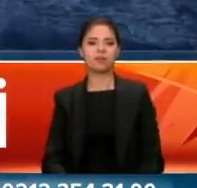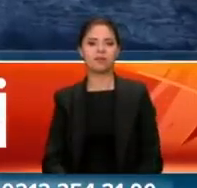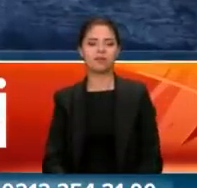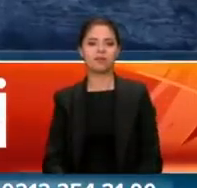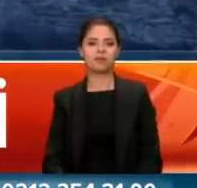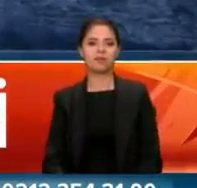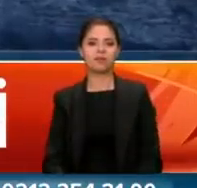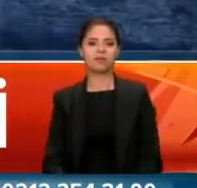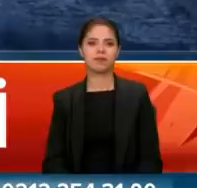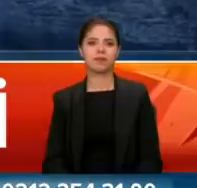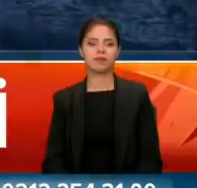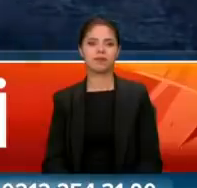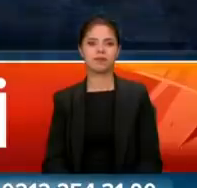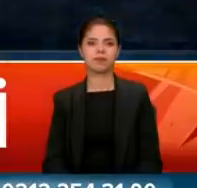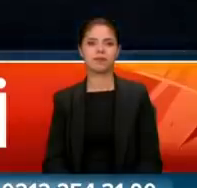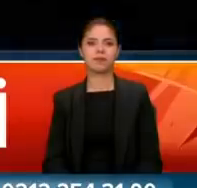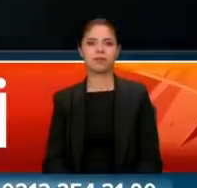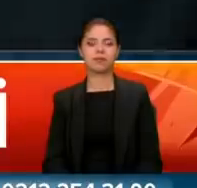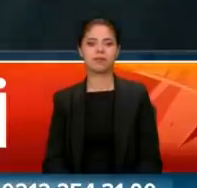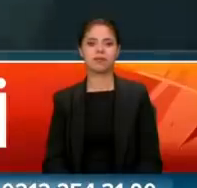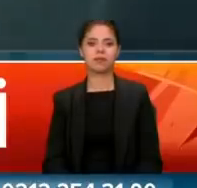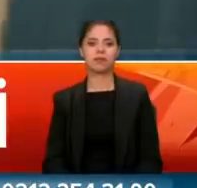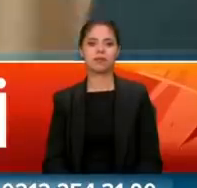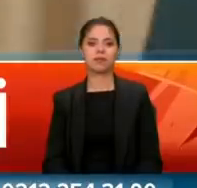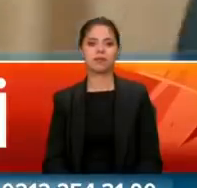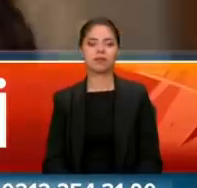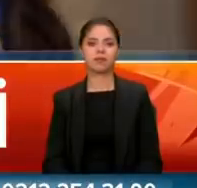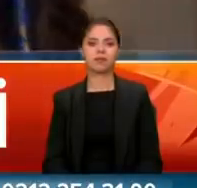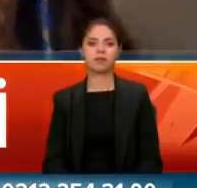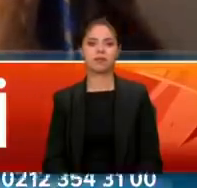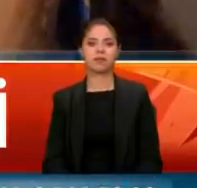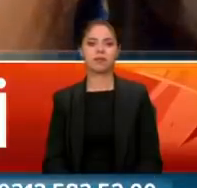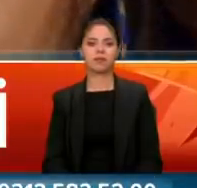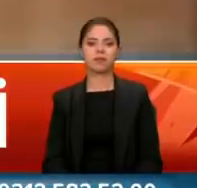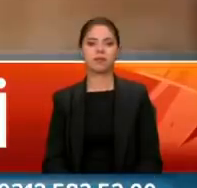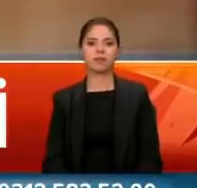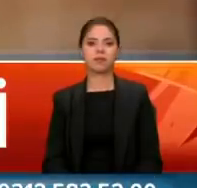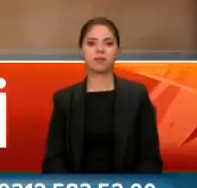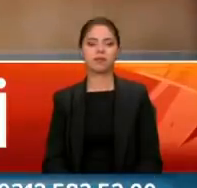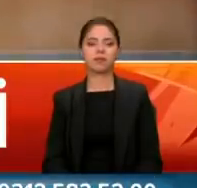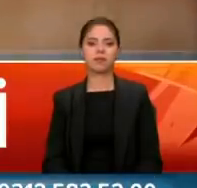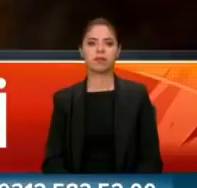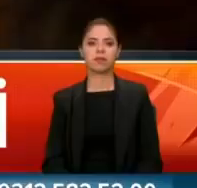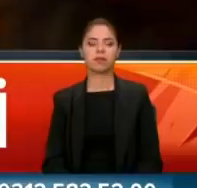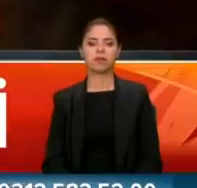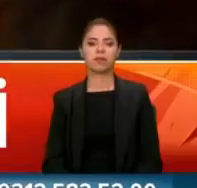haré. Me dijeron que ahora sientes algo por la hija de ese violador.